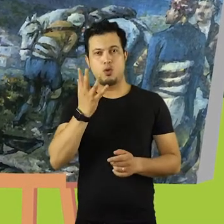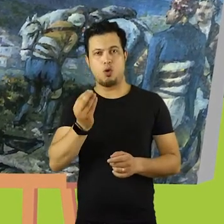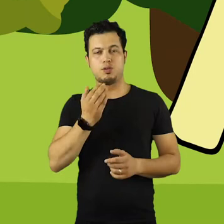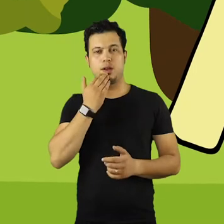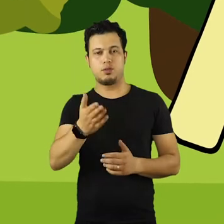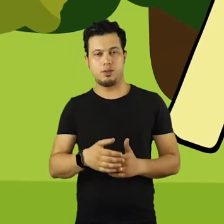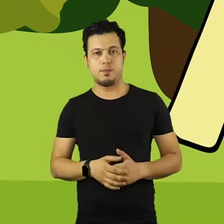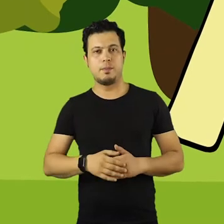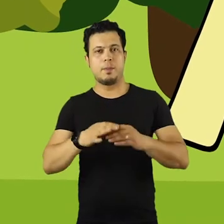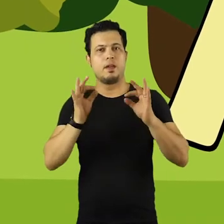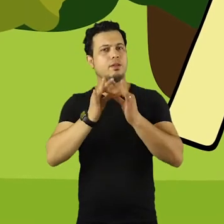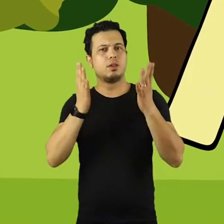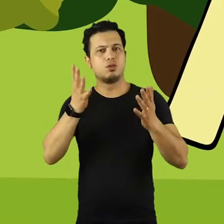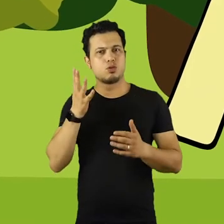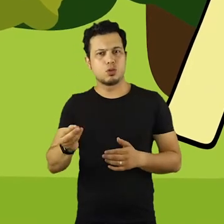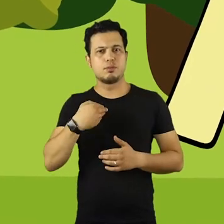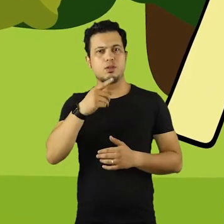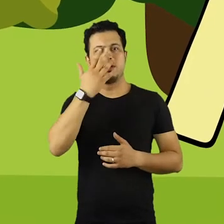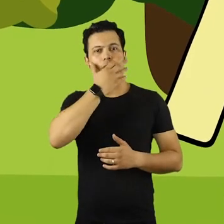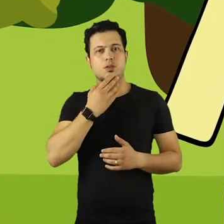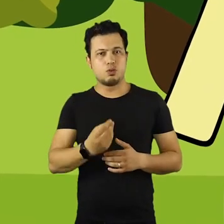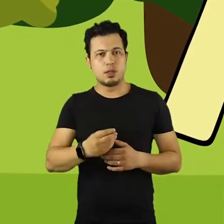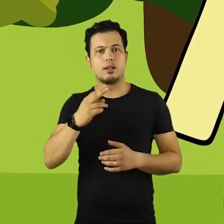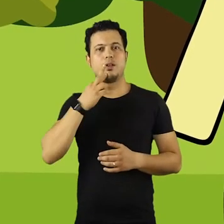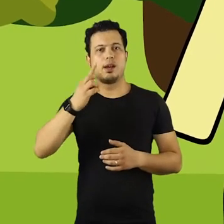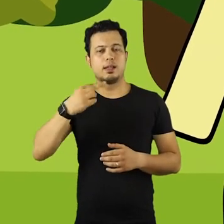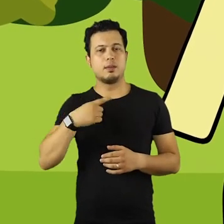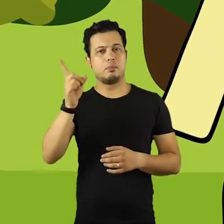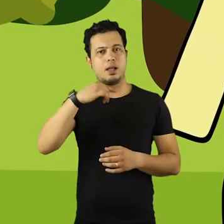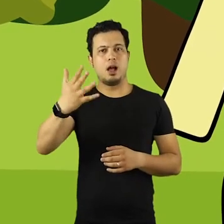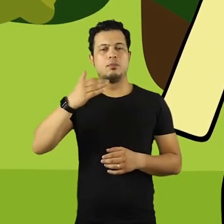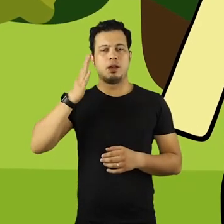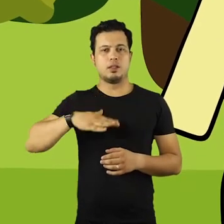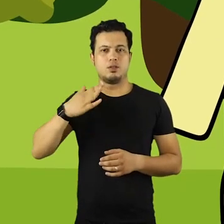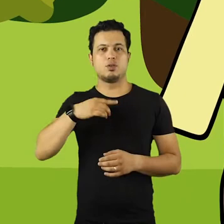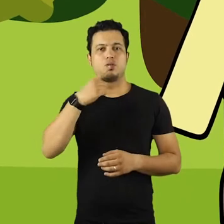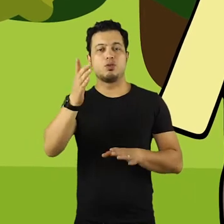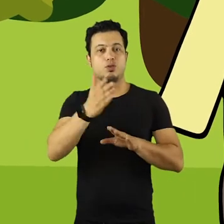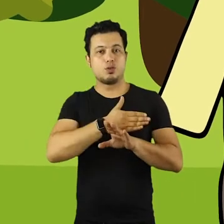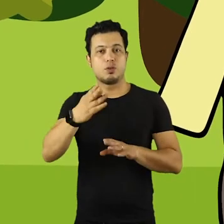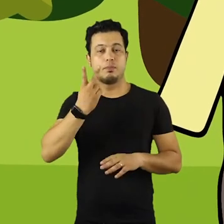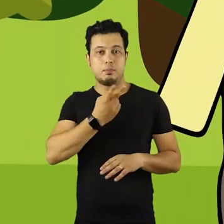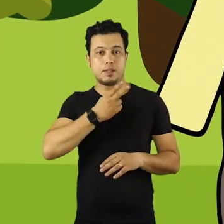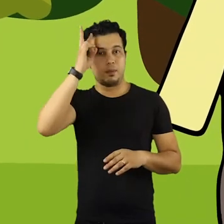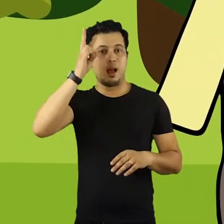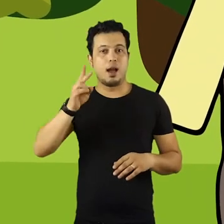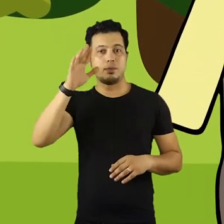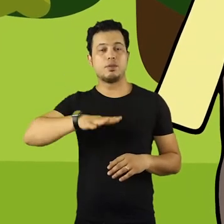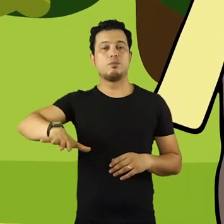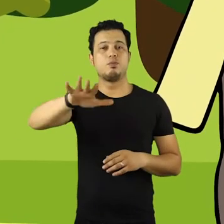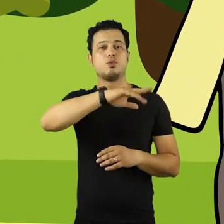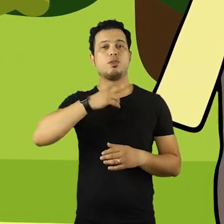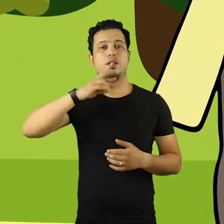olacak." "Ne olursa olsun biz o güzel renkleri geri almak istiyoruz. Çünkü bizim hayallerimizde tüm renkler